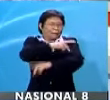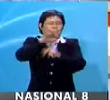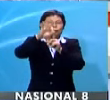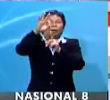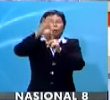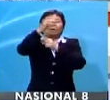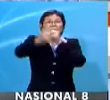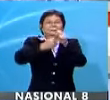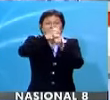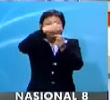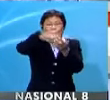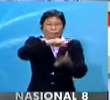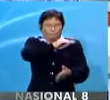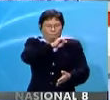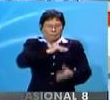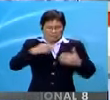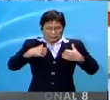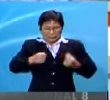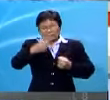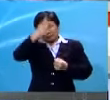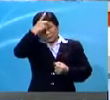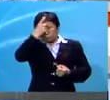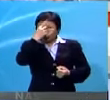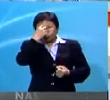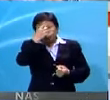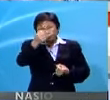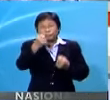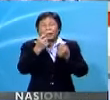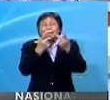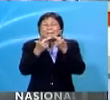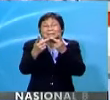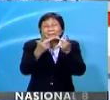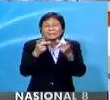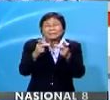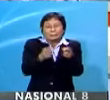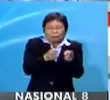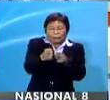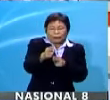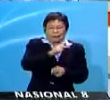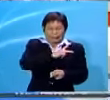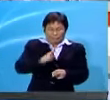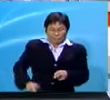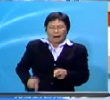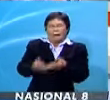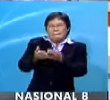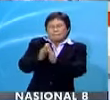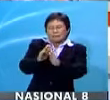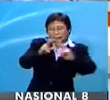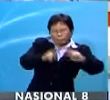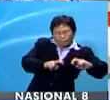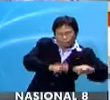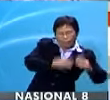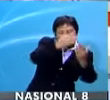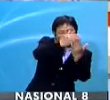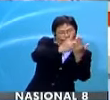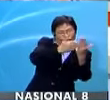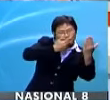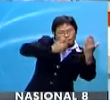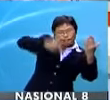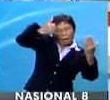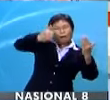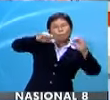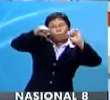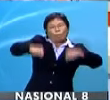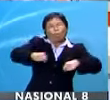tahun ini justeru menteri kesihatan Datuk Seri Dr sbermanian berkata pihak pengurusan kementeriannya diminta mengkaji langkah terbaik bagi